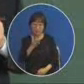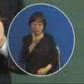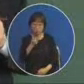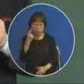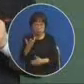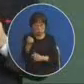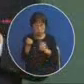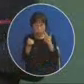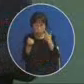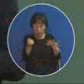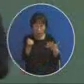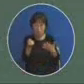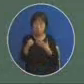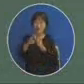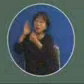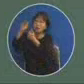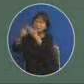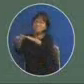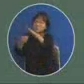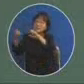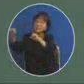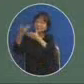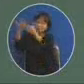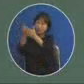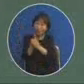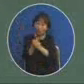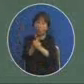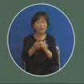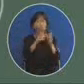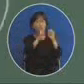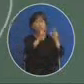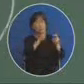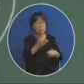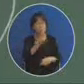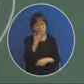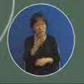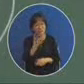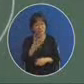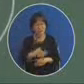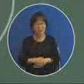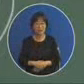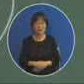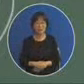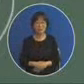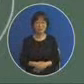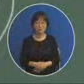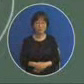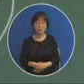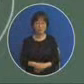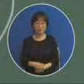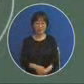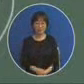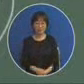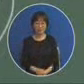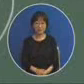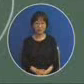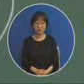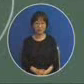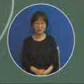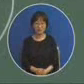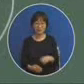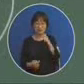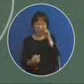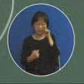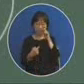you truly have the gospel, God will answer you in advance so that you can carry out His work of missions. 저는 가만히 생각해보니까 옛날에 꼭 죽어야 되는 거